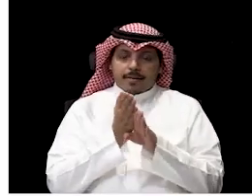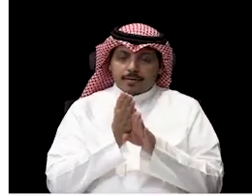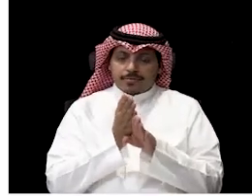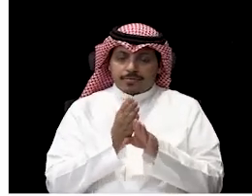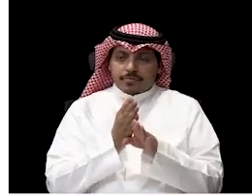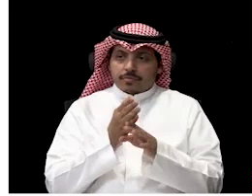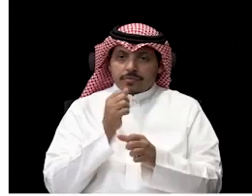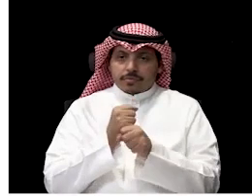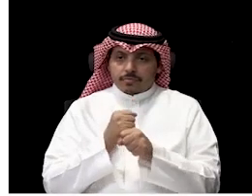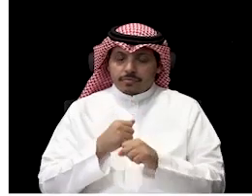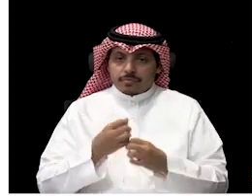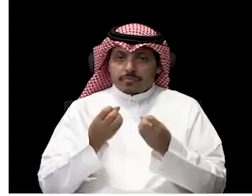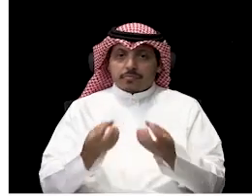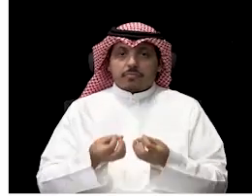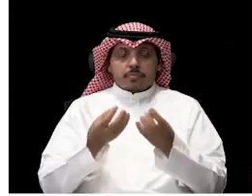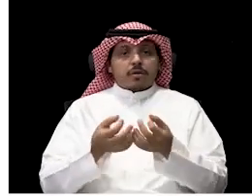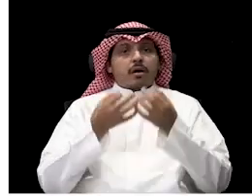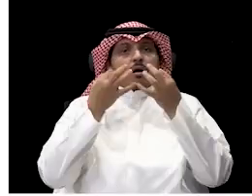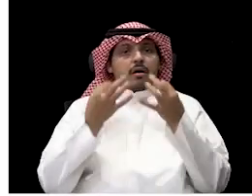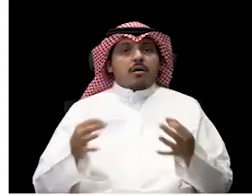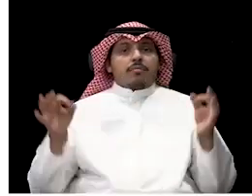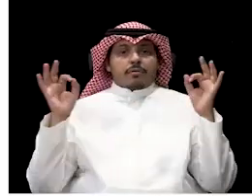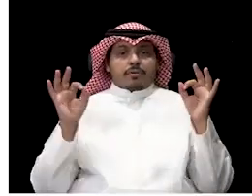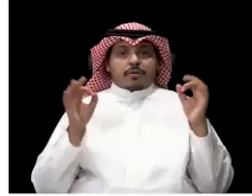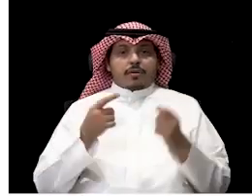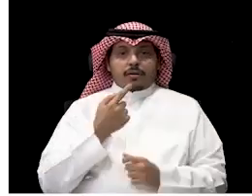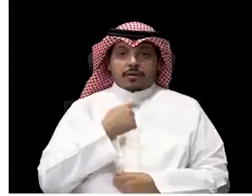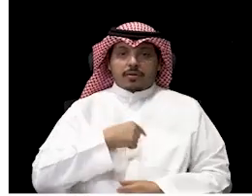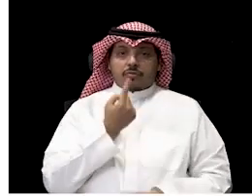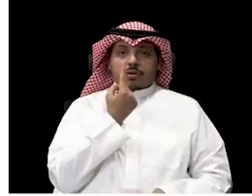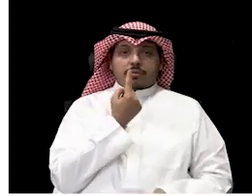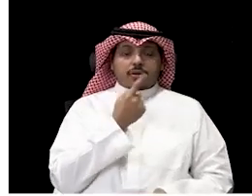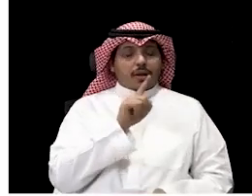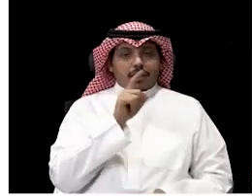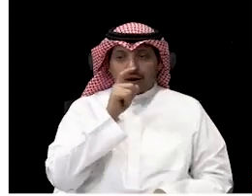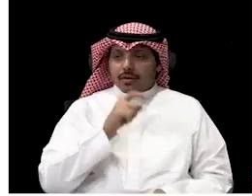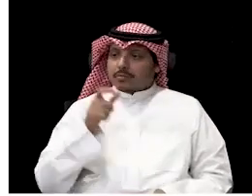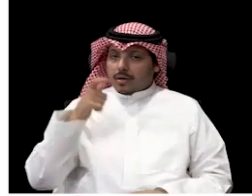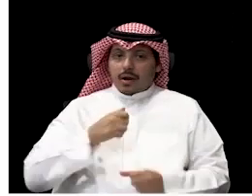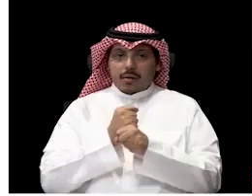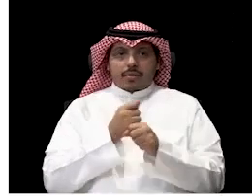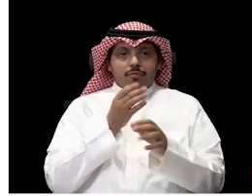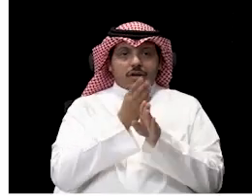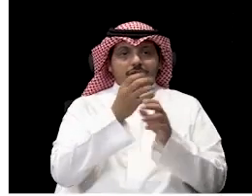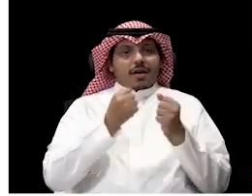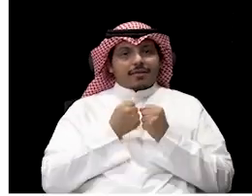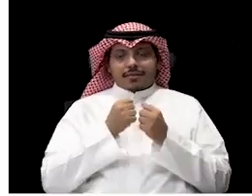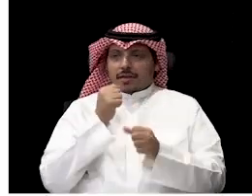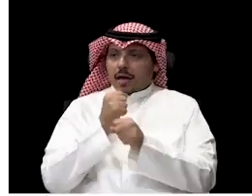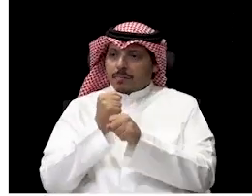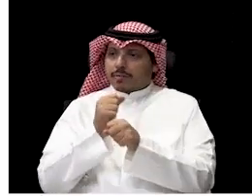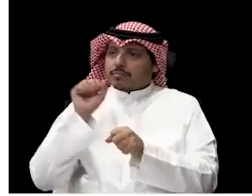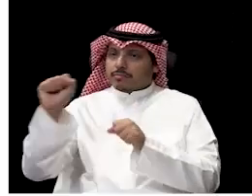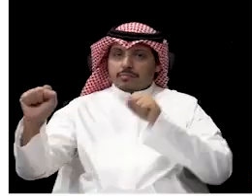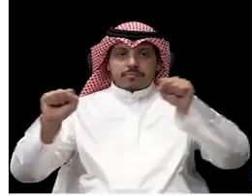لأن الفرد لا يستطيع أن ينتج كل ما يحتاج إليه من سلع وخدمات، لابد أنه يكون لكل تخصص